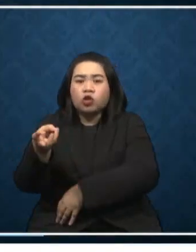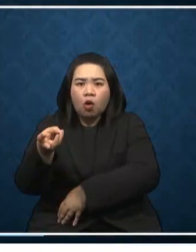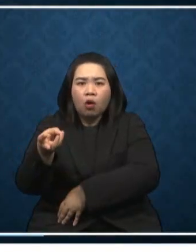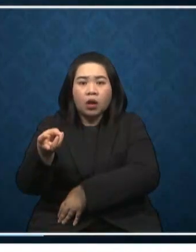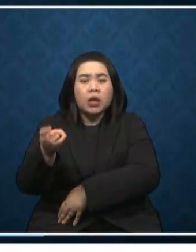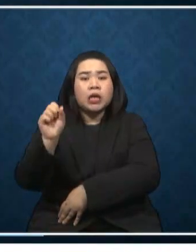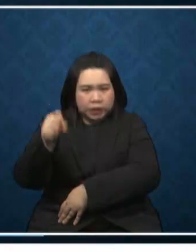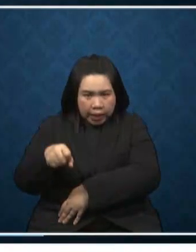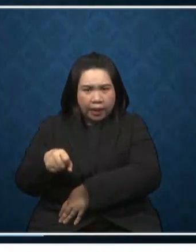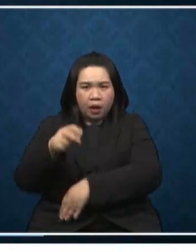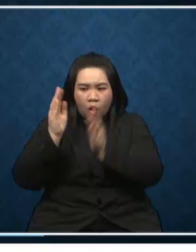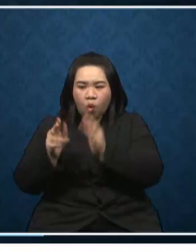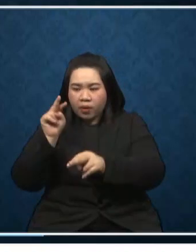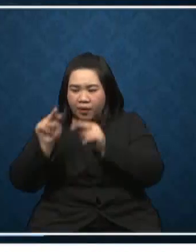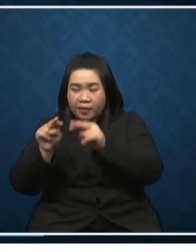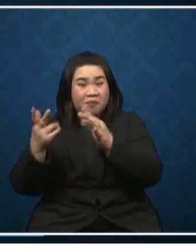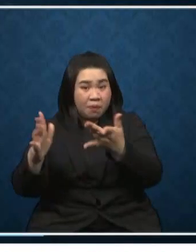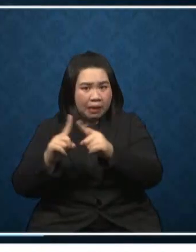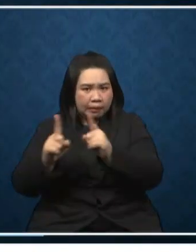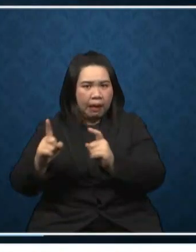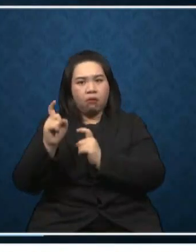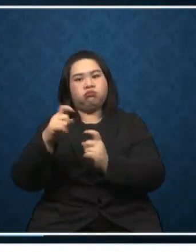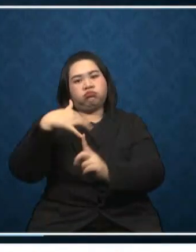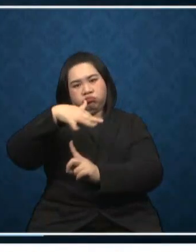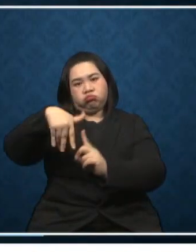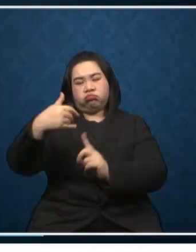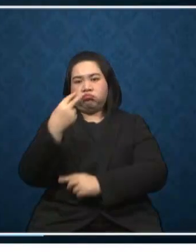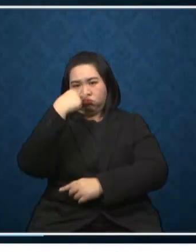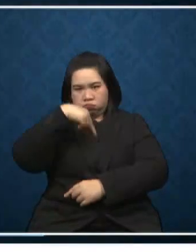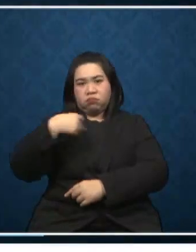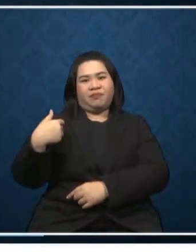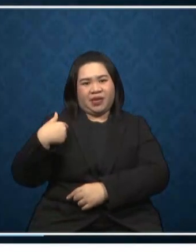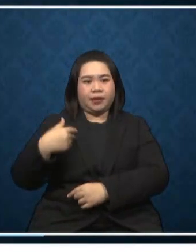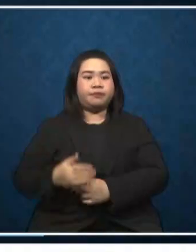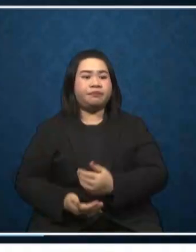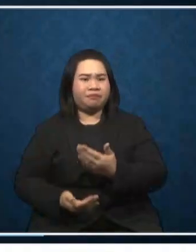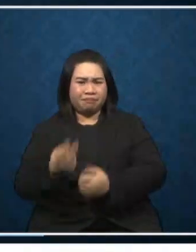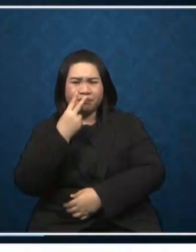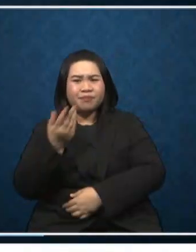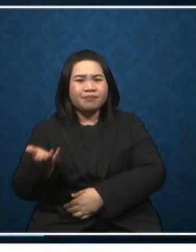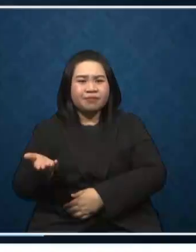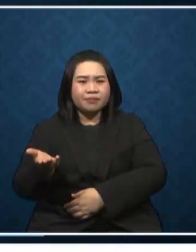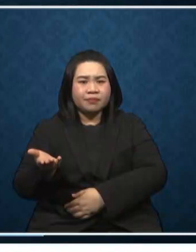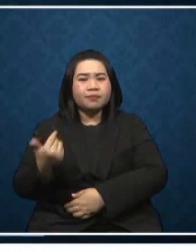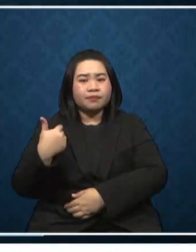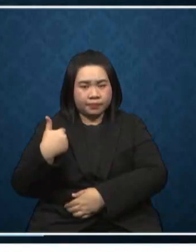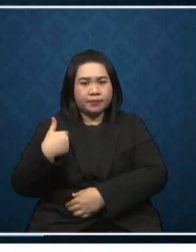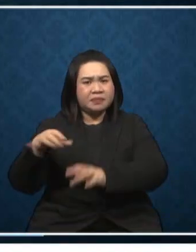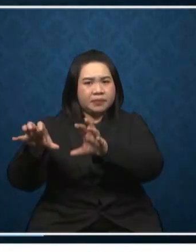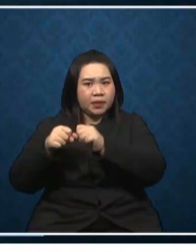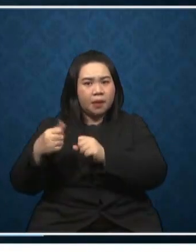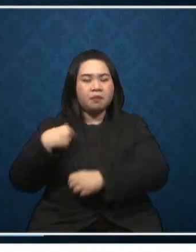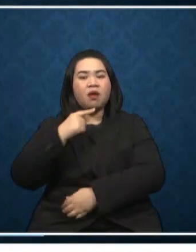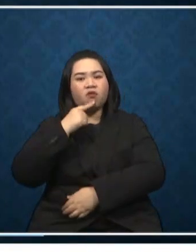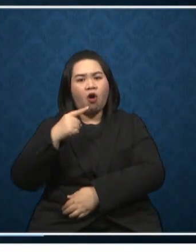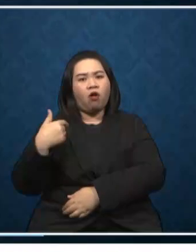สารปราบ pak Prophetlู่ เป็ทำรายสูภาพชา vainเพื่ครบนคืลัหน้าที่ไปดง่เปคห